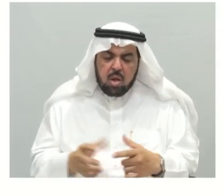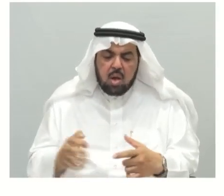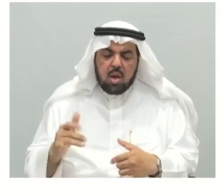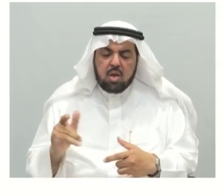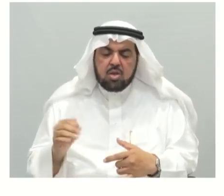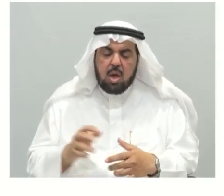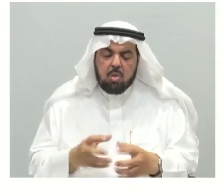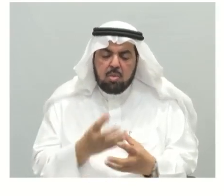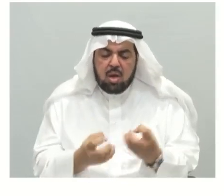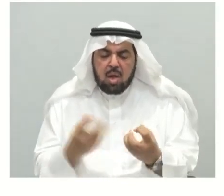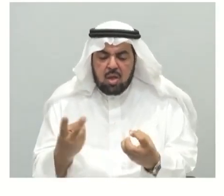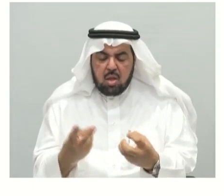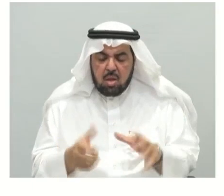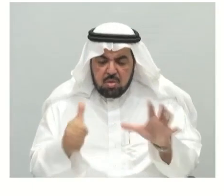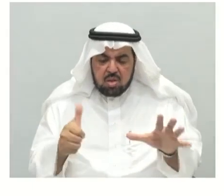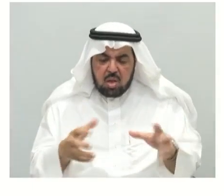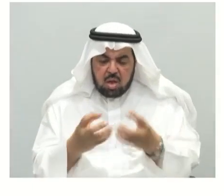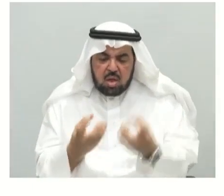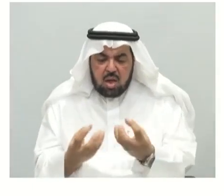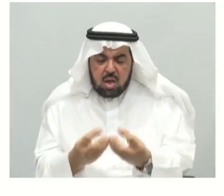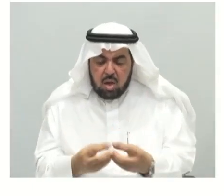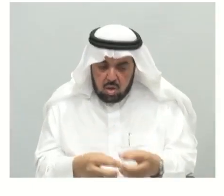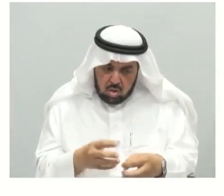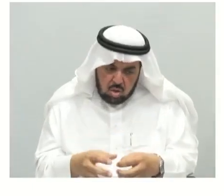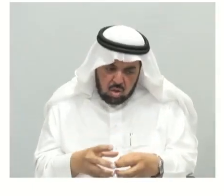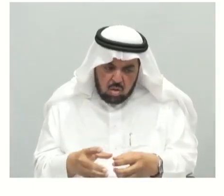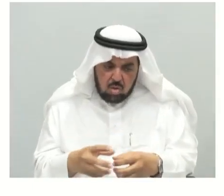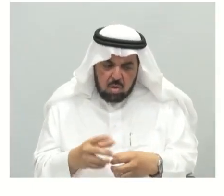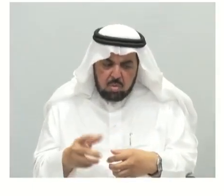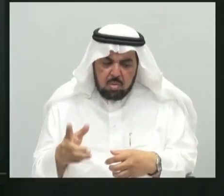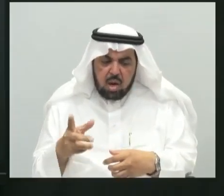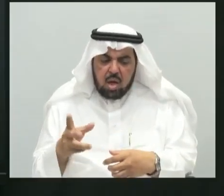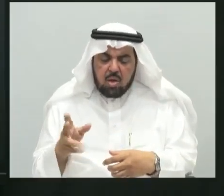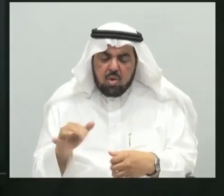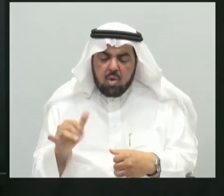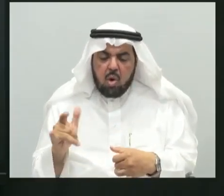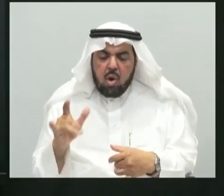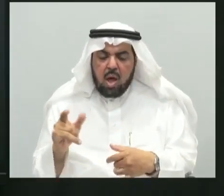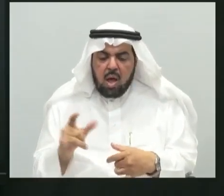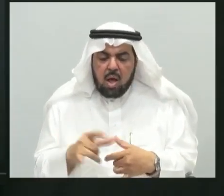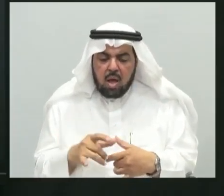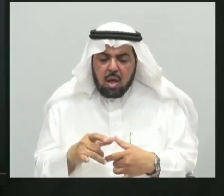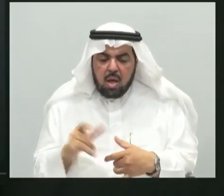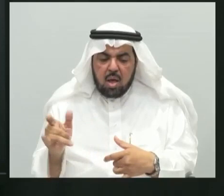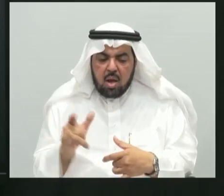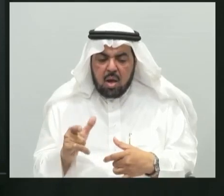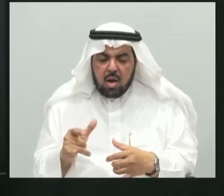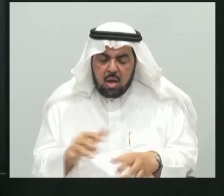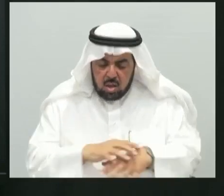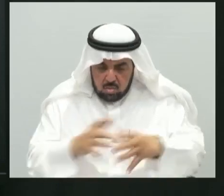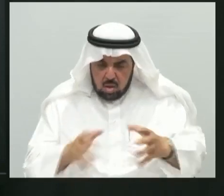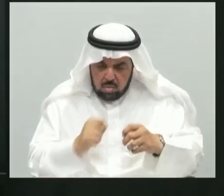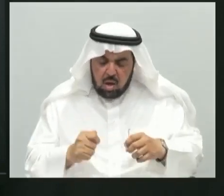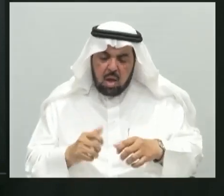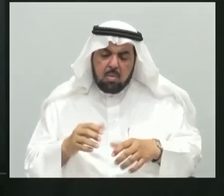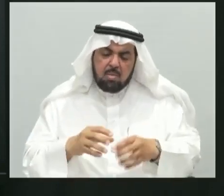الخليتين ثم مرحله 16 خليه ثم البلاستولا وهي عباره عن طبقه ممتلئه